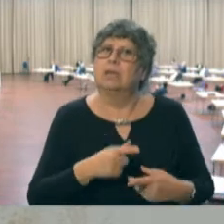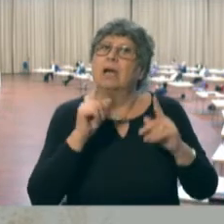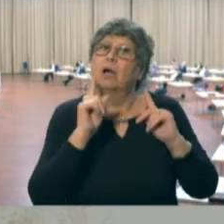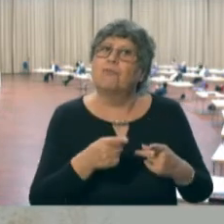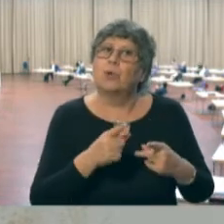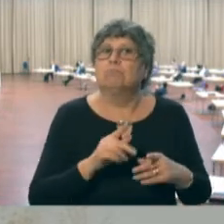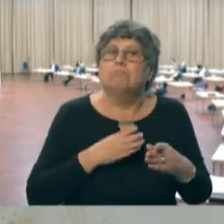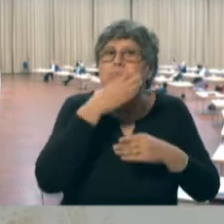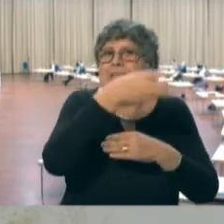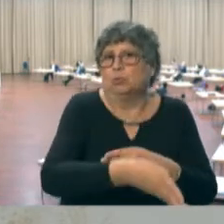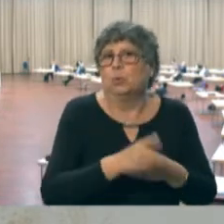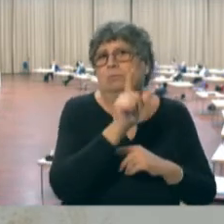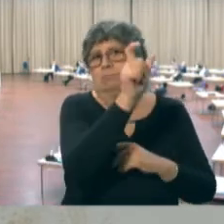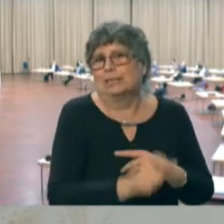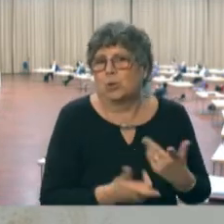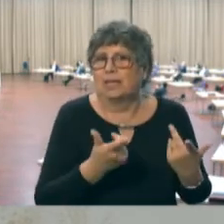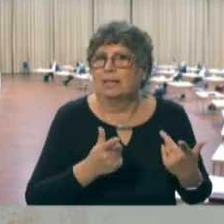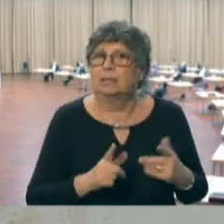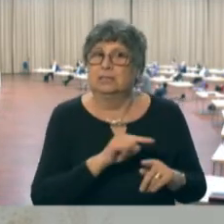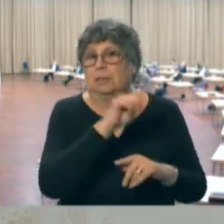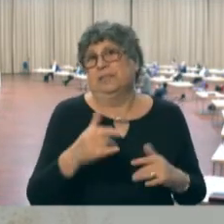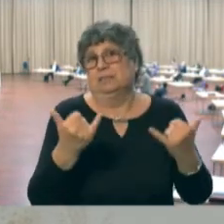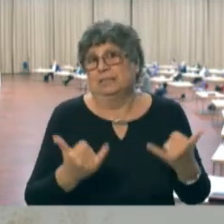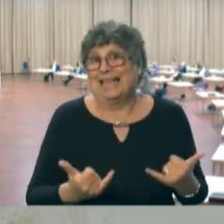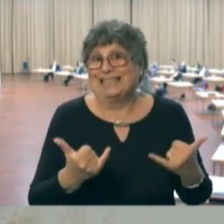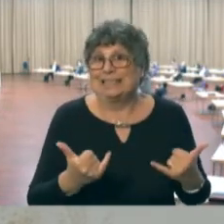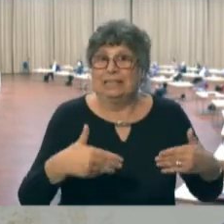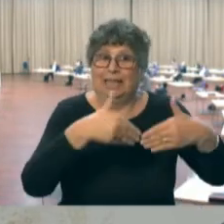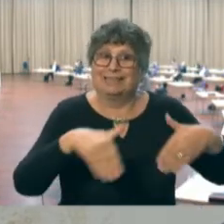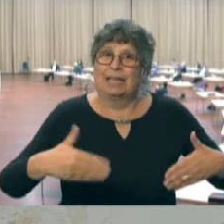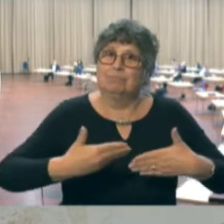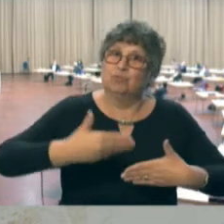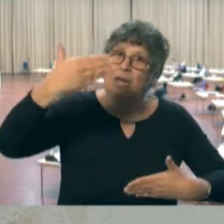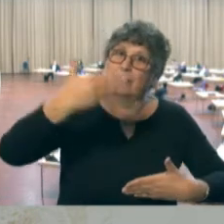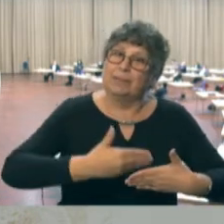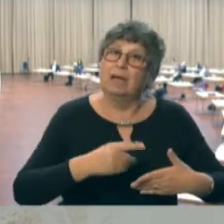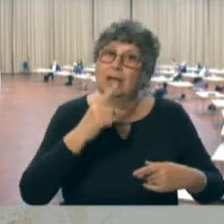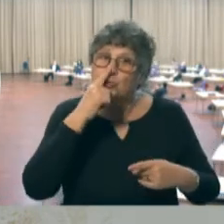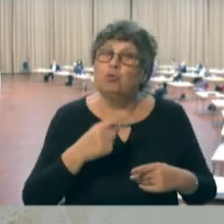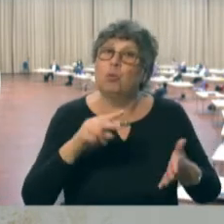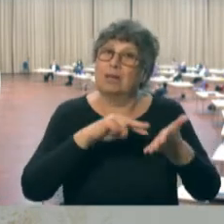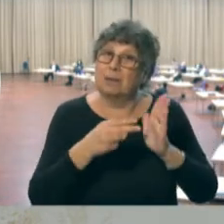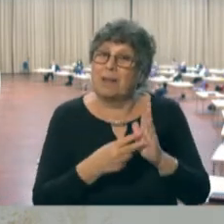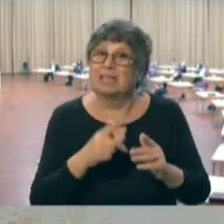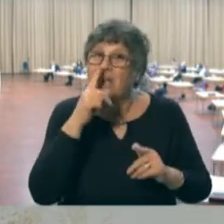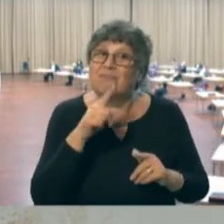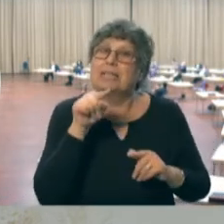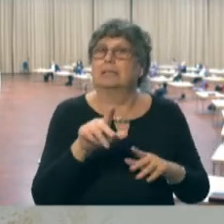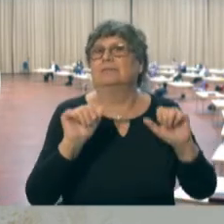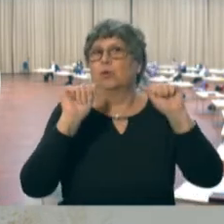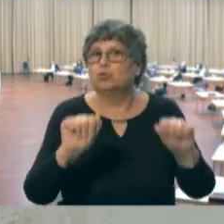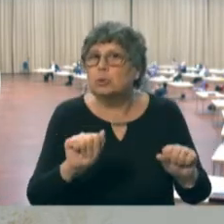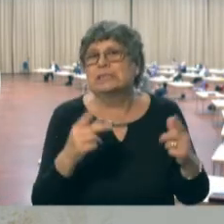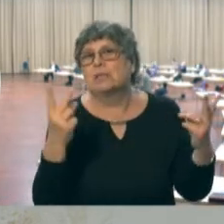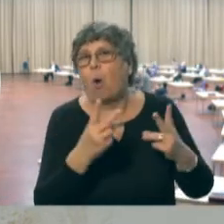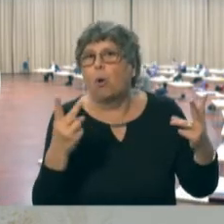konventioneller Besuche. Bislang ist eine Trennvorrichtung nur vorgesehen, wenn dies zu Schutzzwecken oder